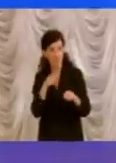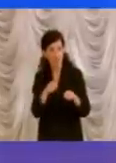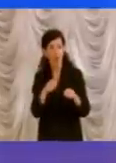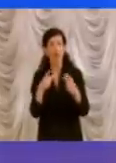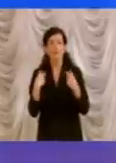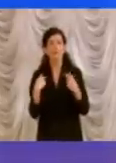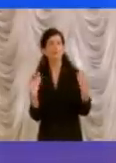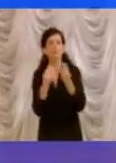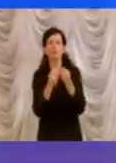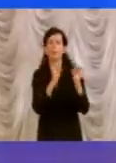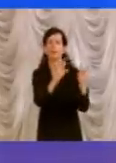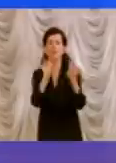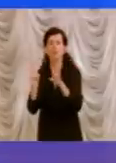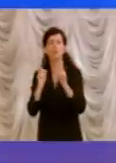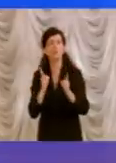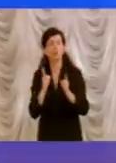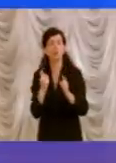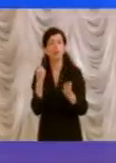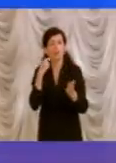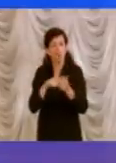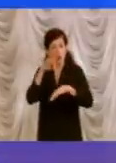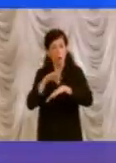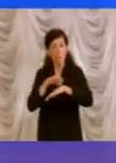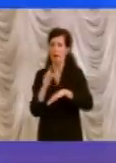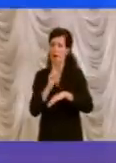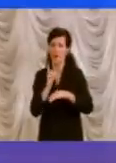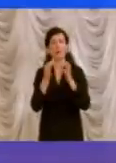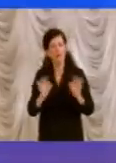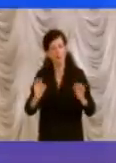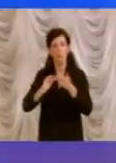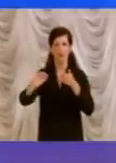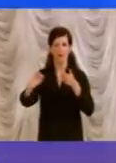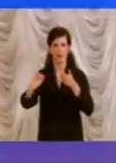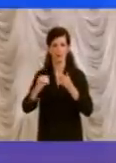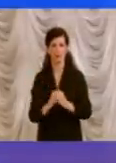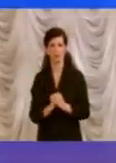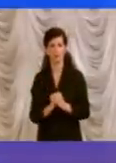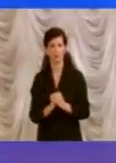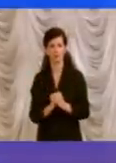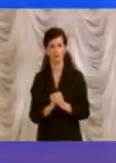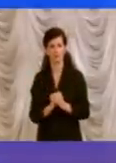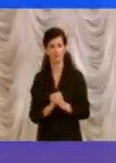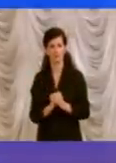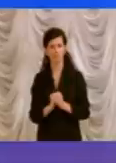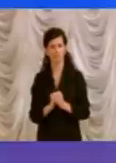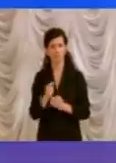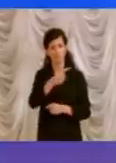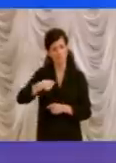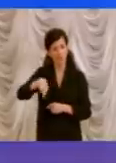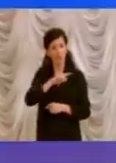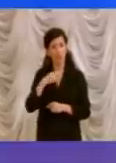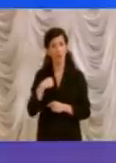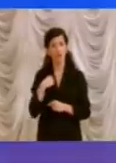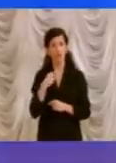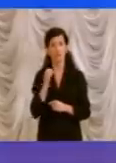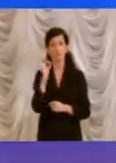e non ammalarci e la distanza sociale se non rispettiamo quindi la distanza se